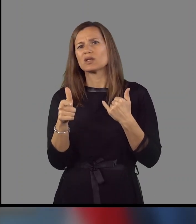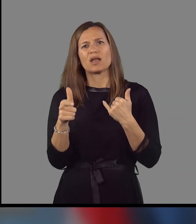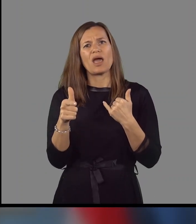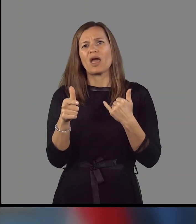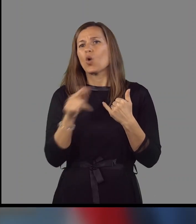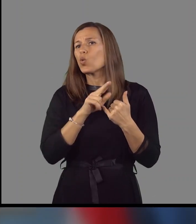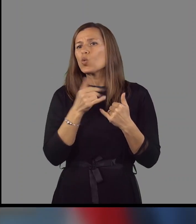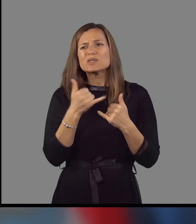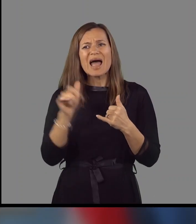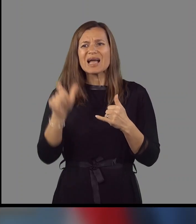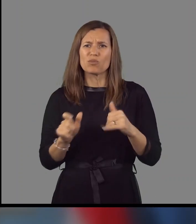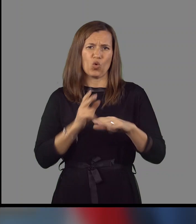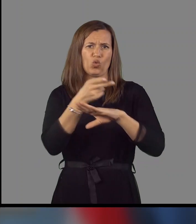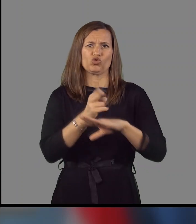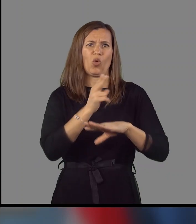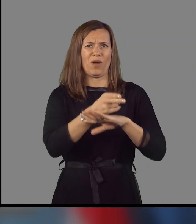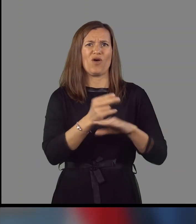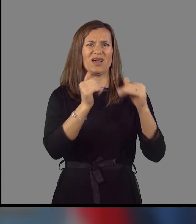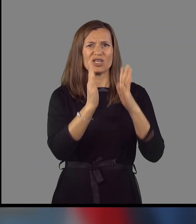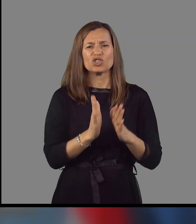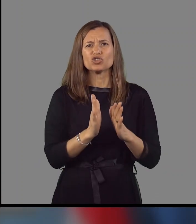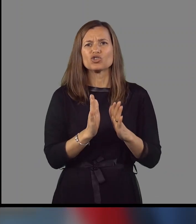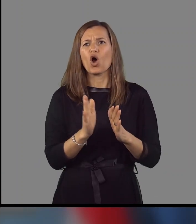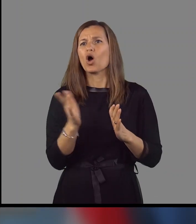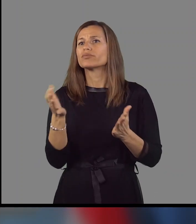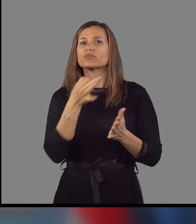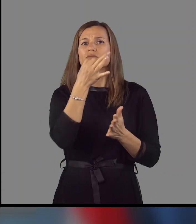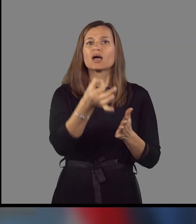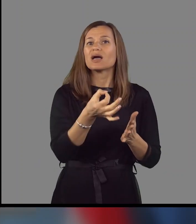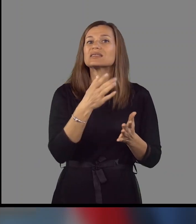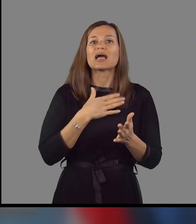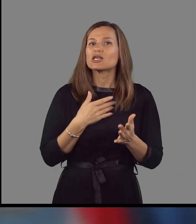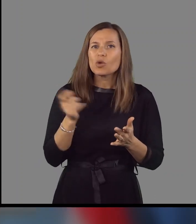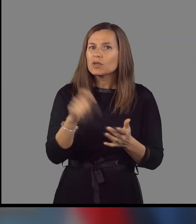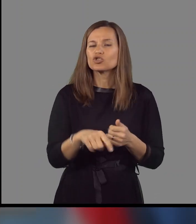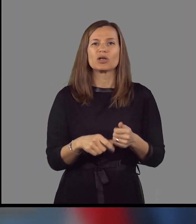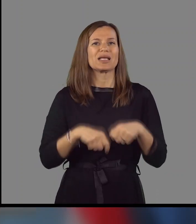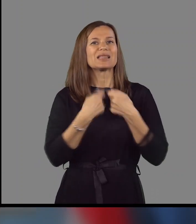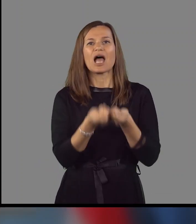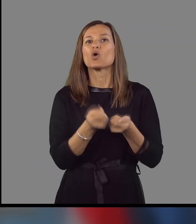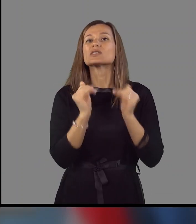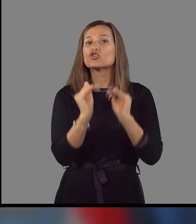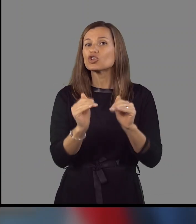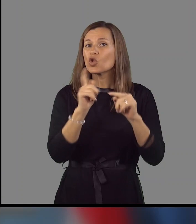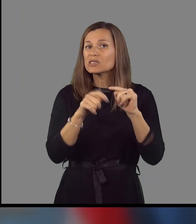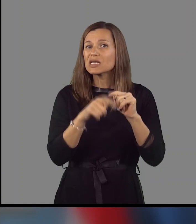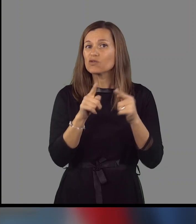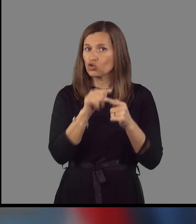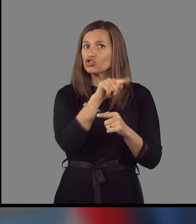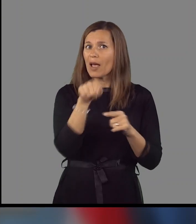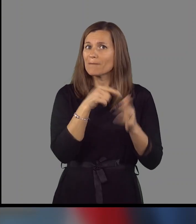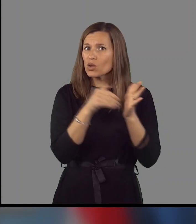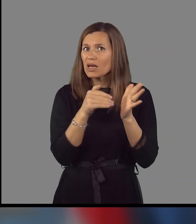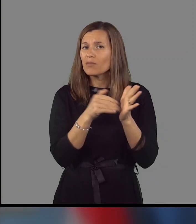voljo vsem, ki vstopajo v naše hiše, jih povprašajo, zakaj so prišli, jih opremijo z zaščitnim sredstvom, če